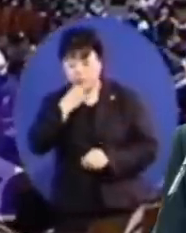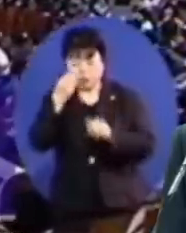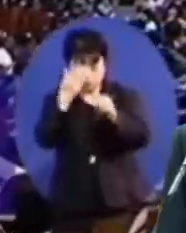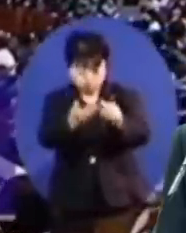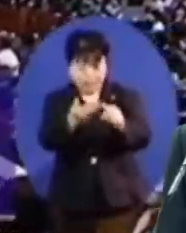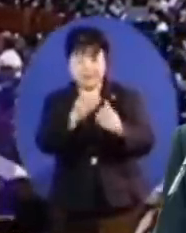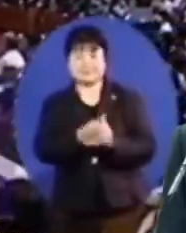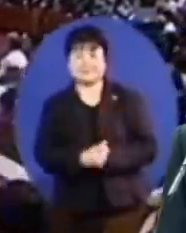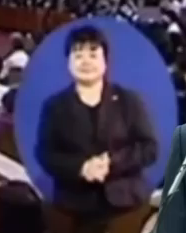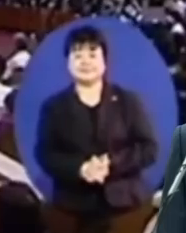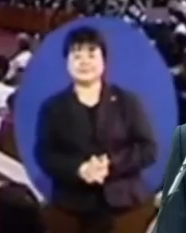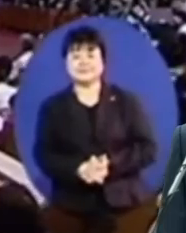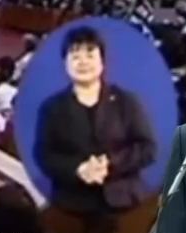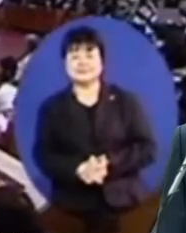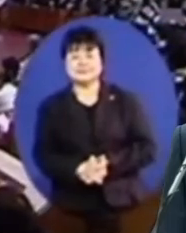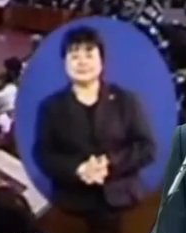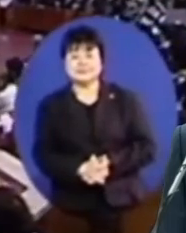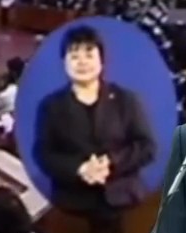주시랴.